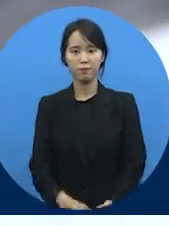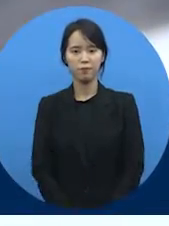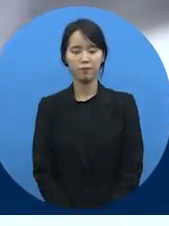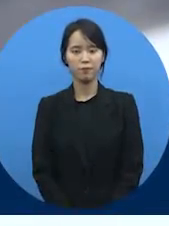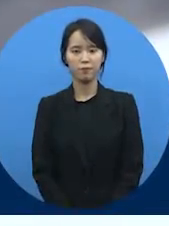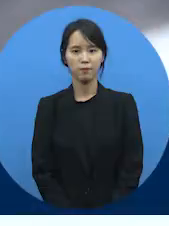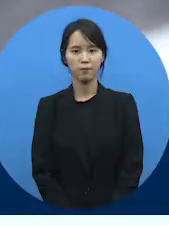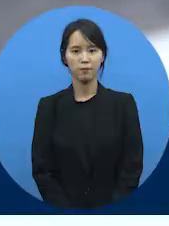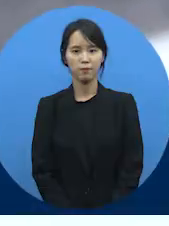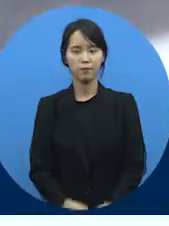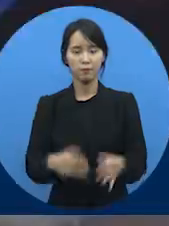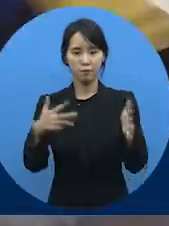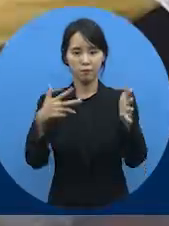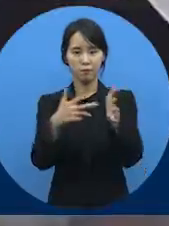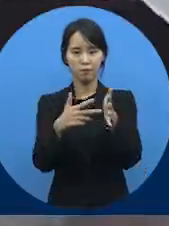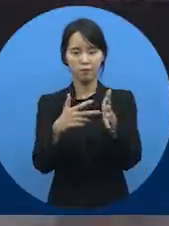합니다.